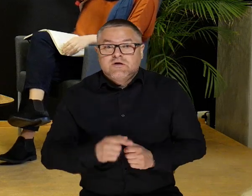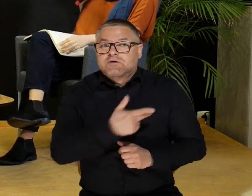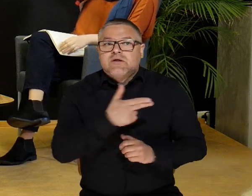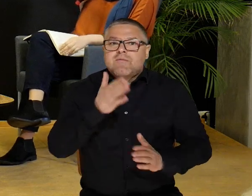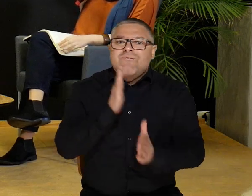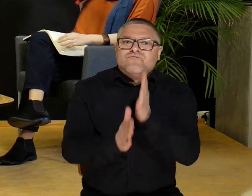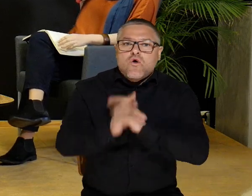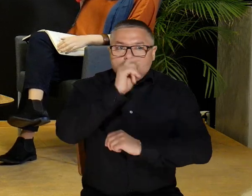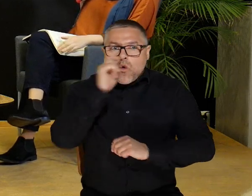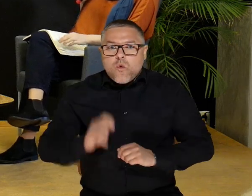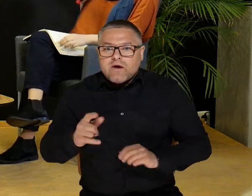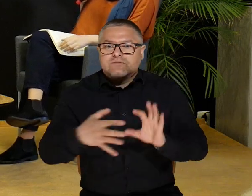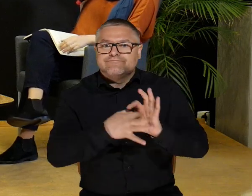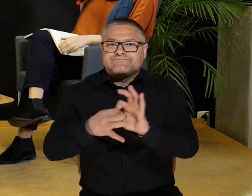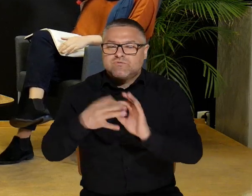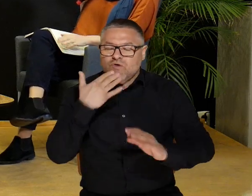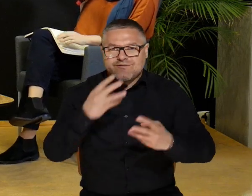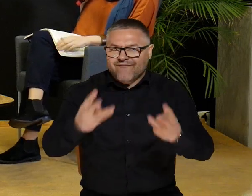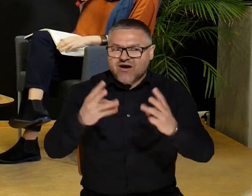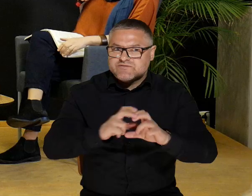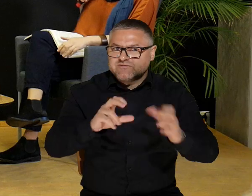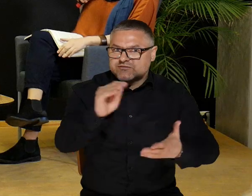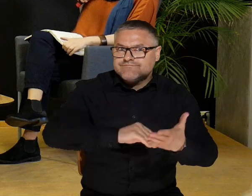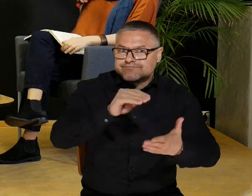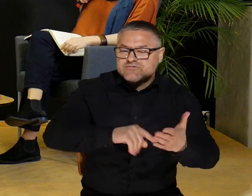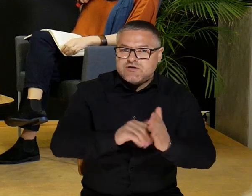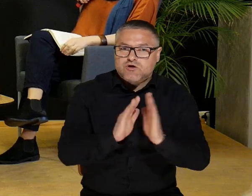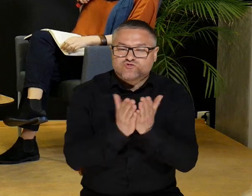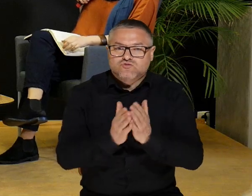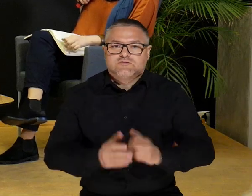wojny w Ukrainie był istotny w trakcie pisania jej.